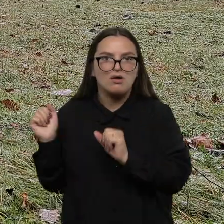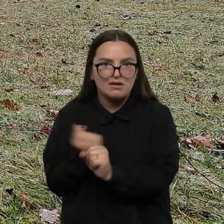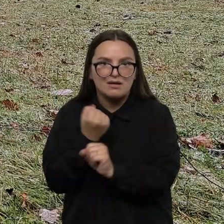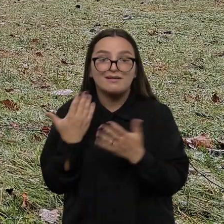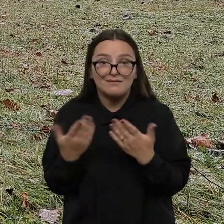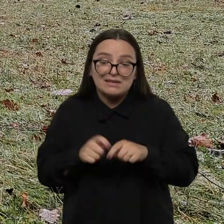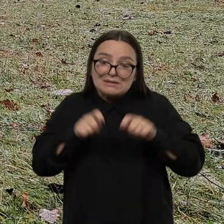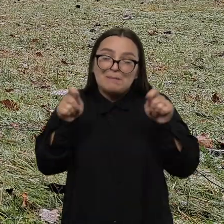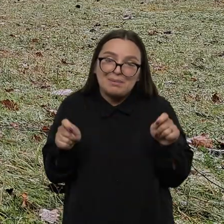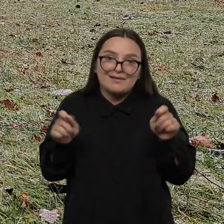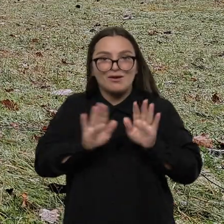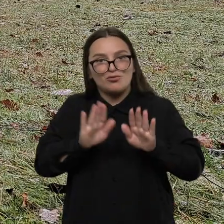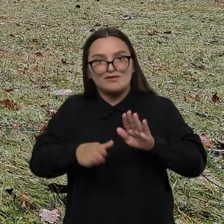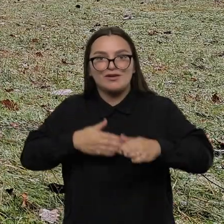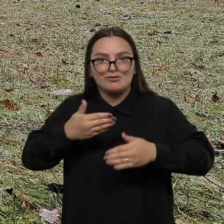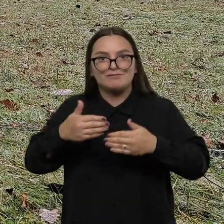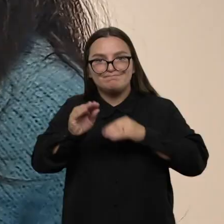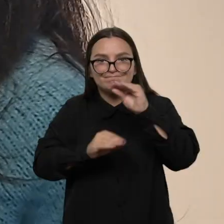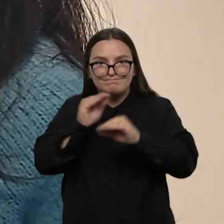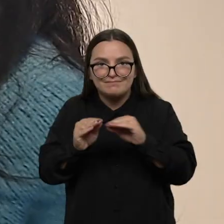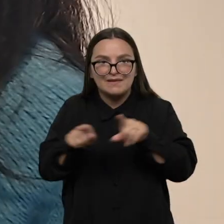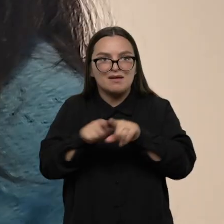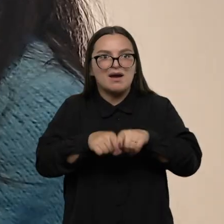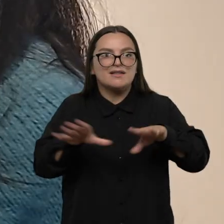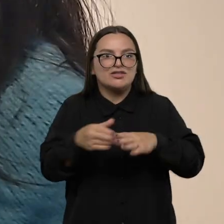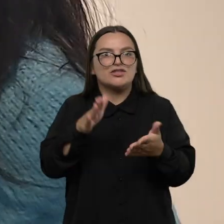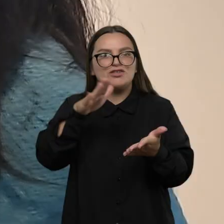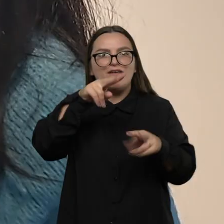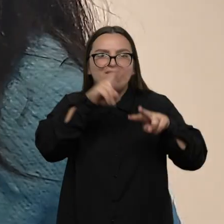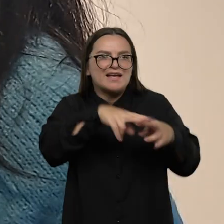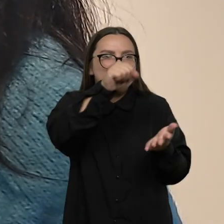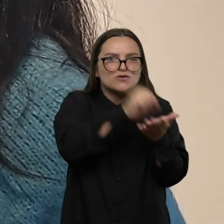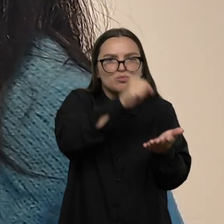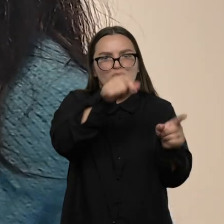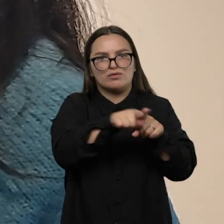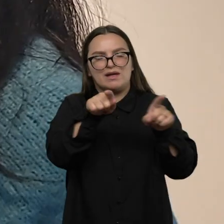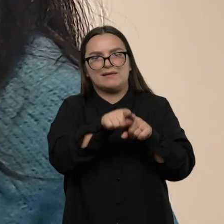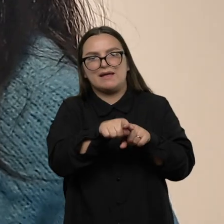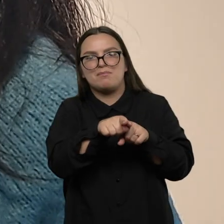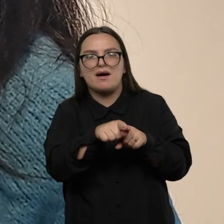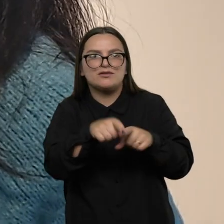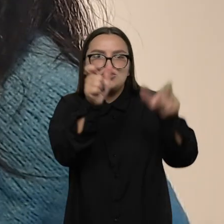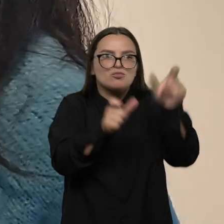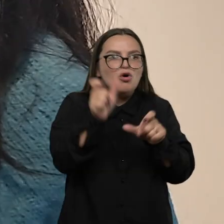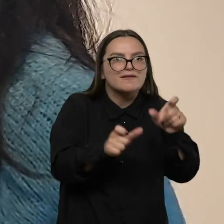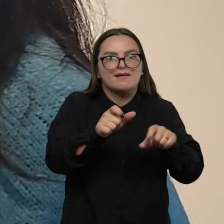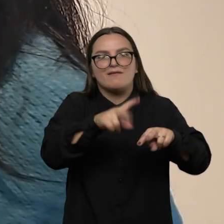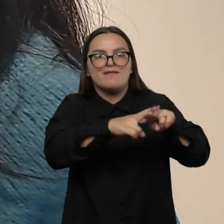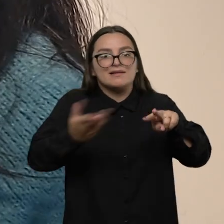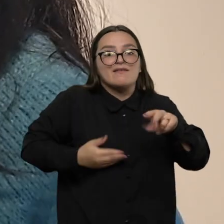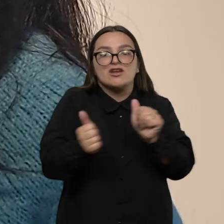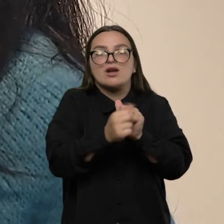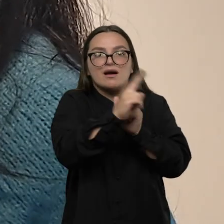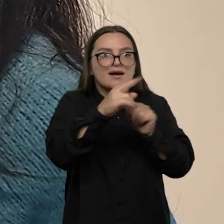nuo tų įrašų ir prasidėjo muziejaus kūrimas. Tai paskelbus žinią vietiniai spaudoj, tremtiniai ir žmonėm